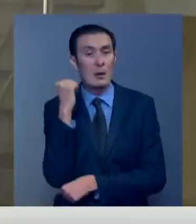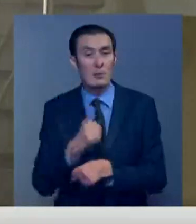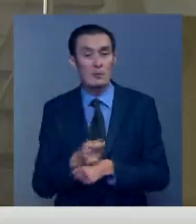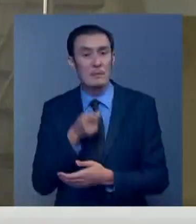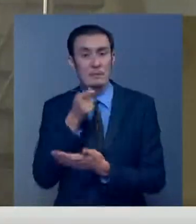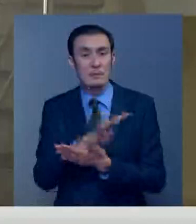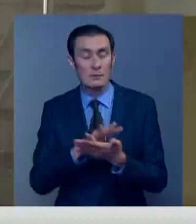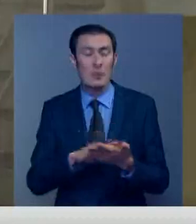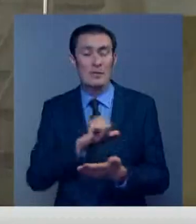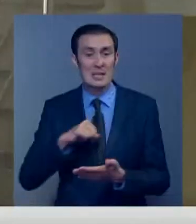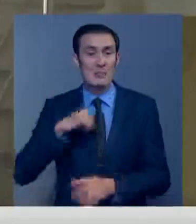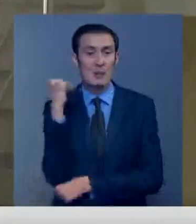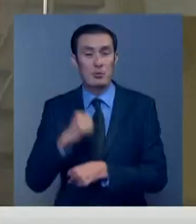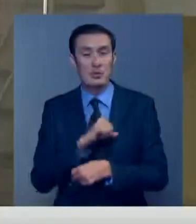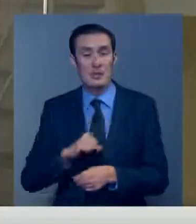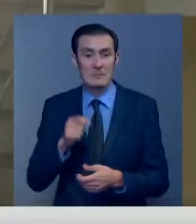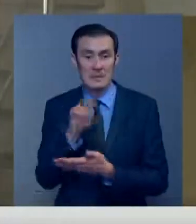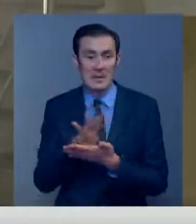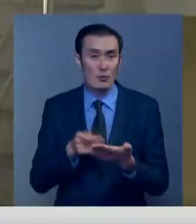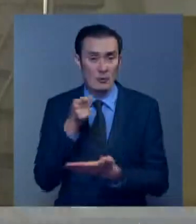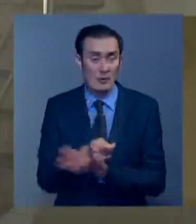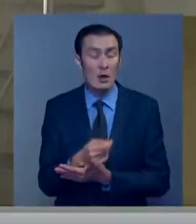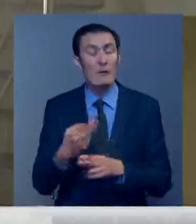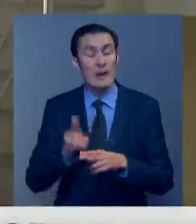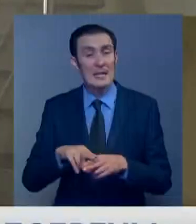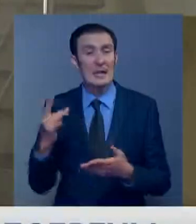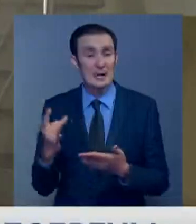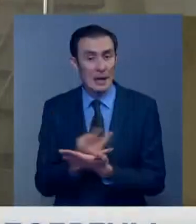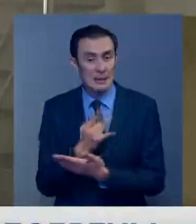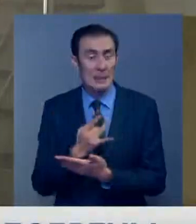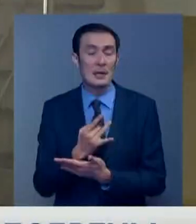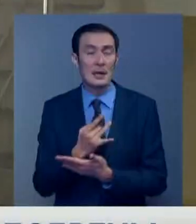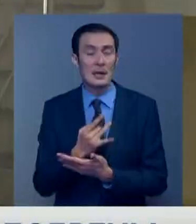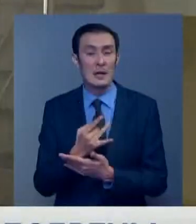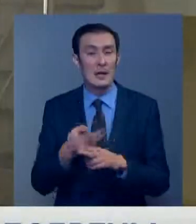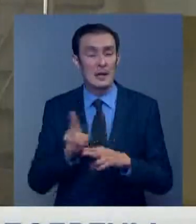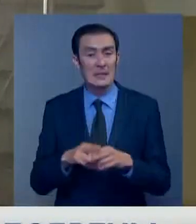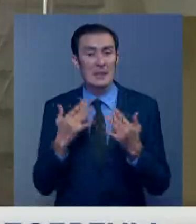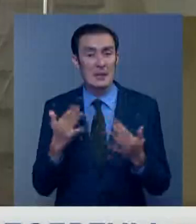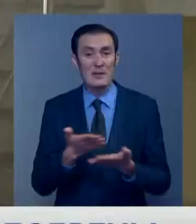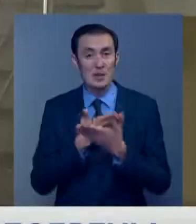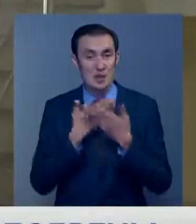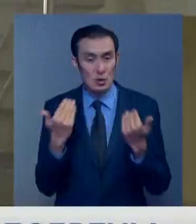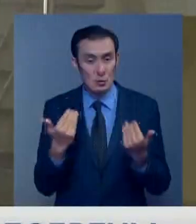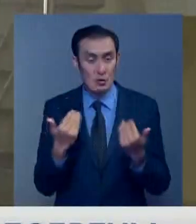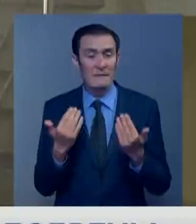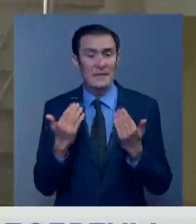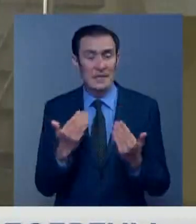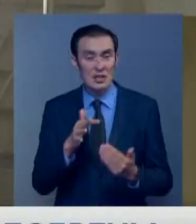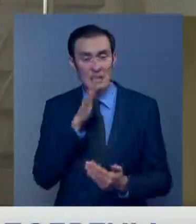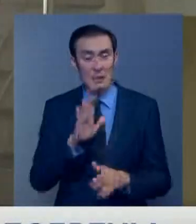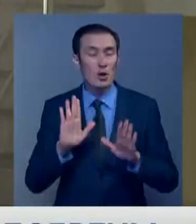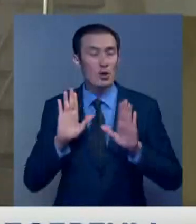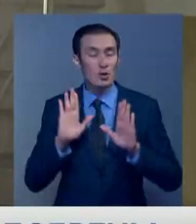заявку, сам мог подать за себя заявку, то в этот раз эти требования были сняты. То есть в настоящее время